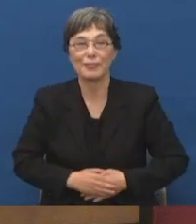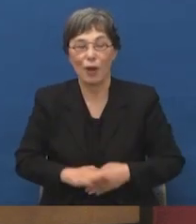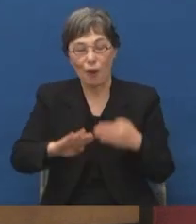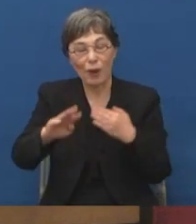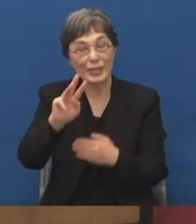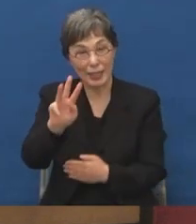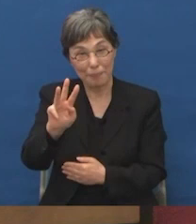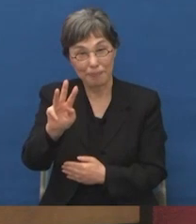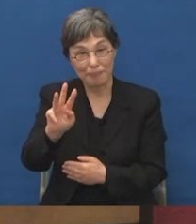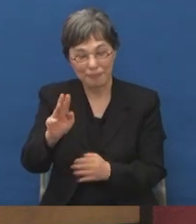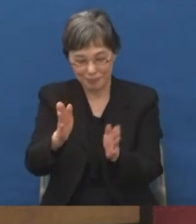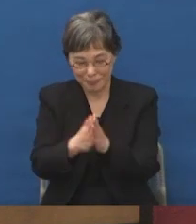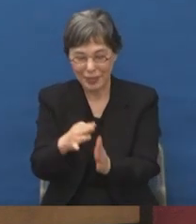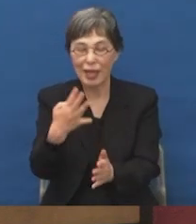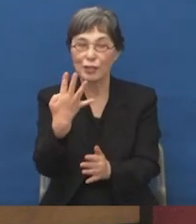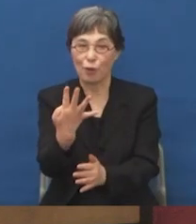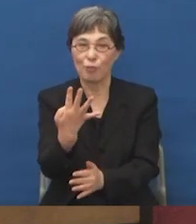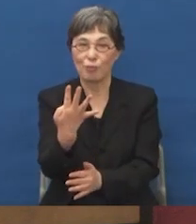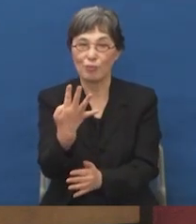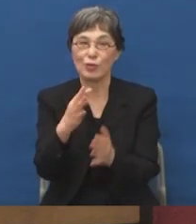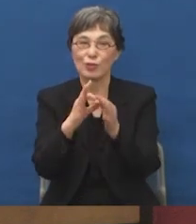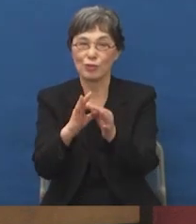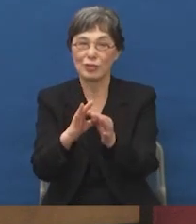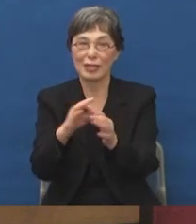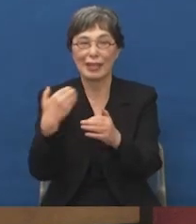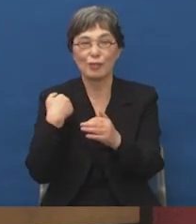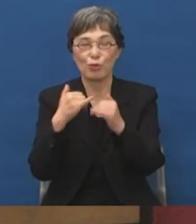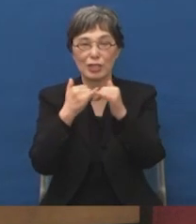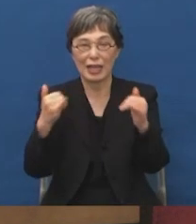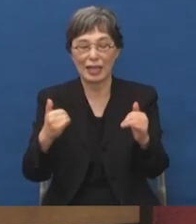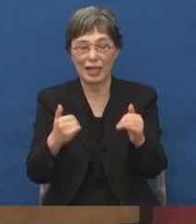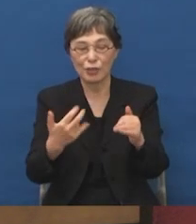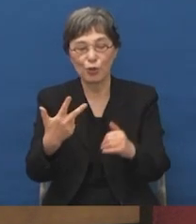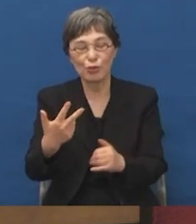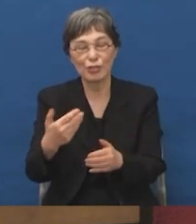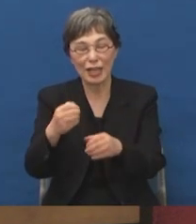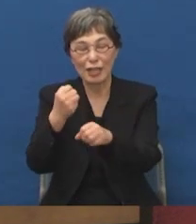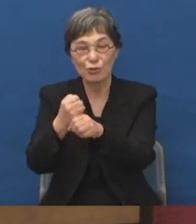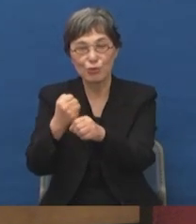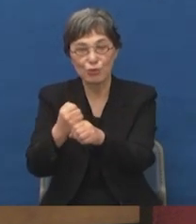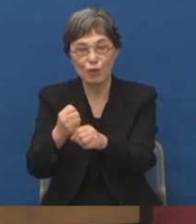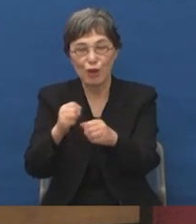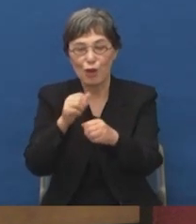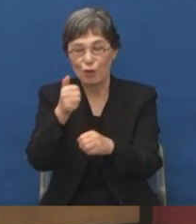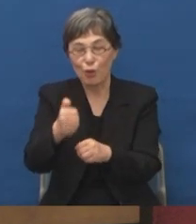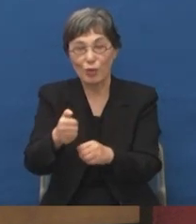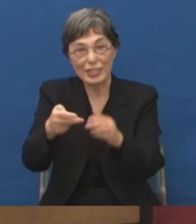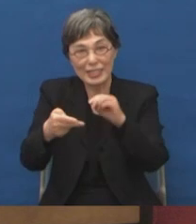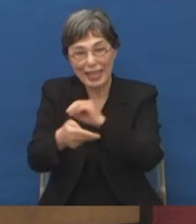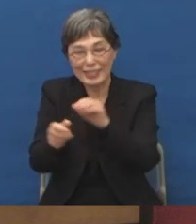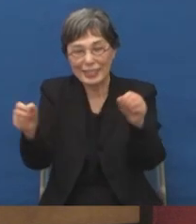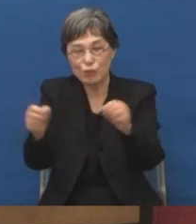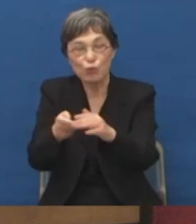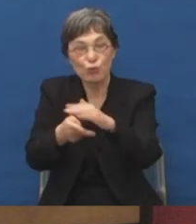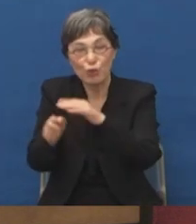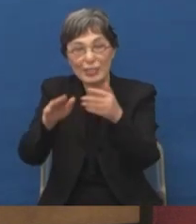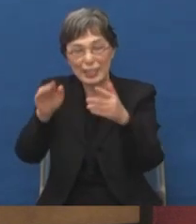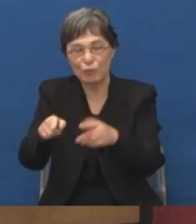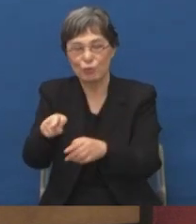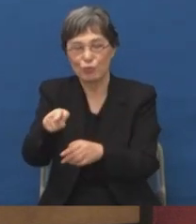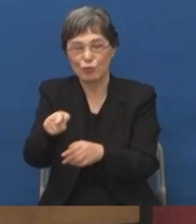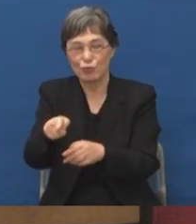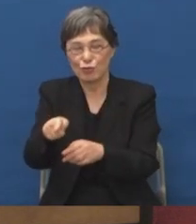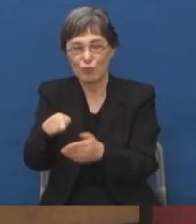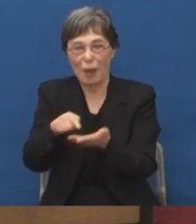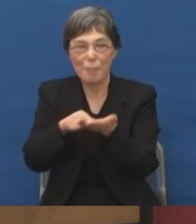3件、以上4件については理事者から本市が設置する老人短期入所施設についてよりニーズが